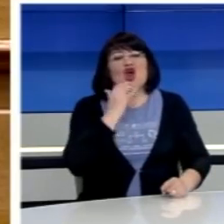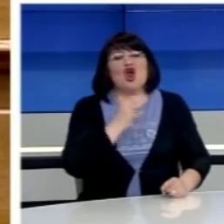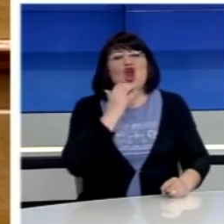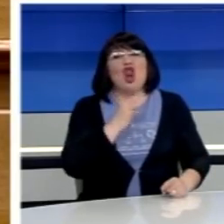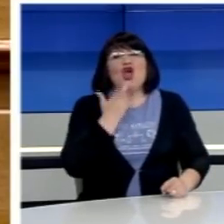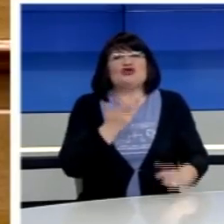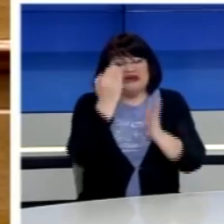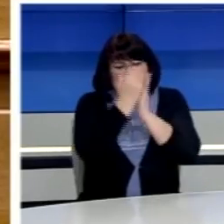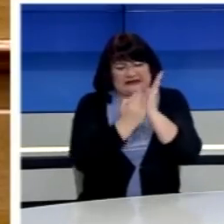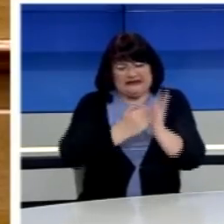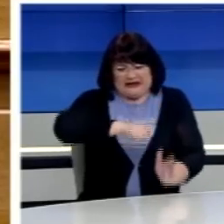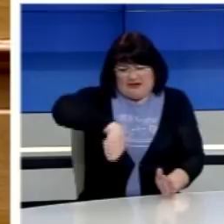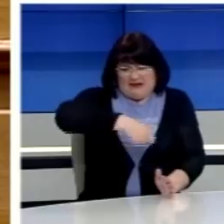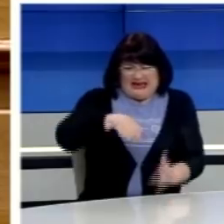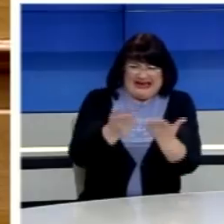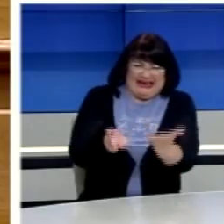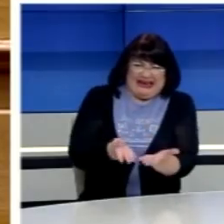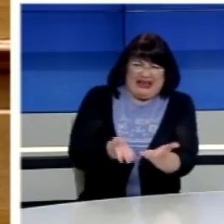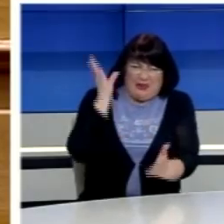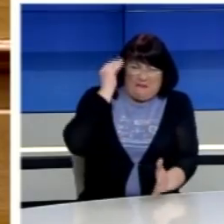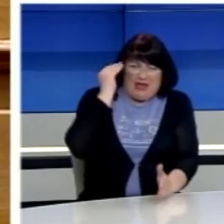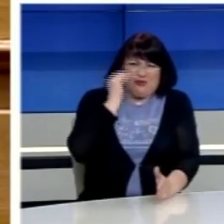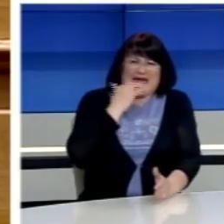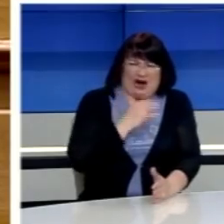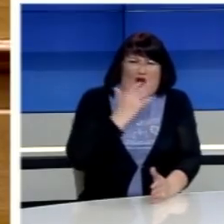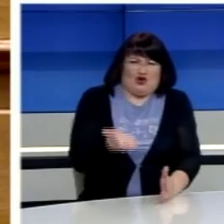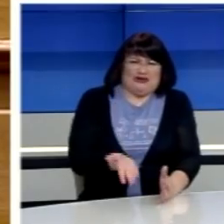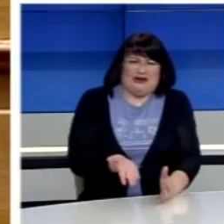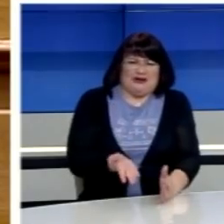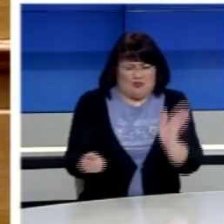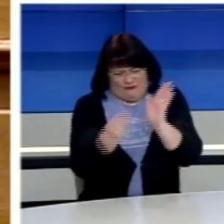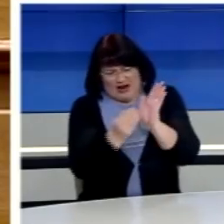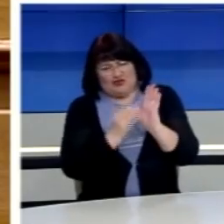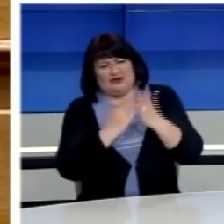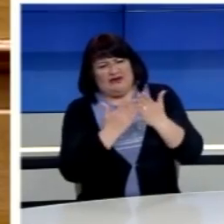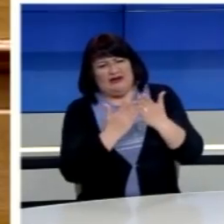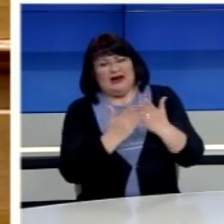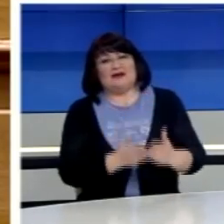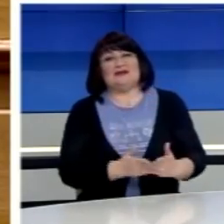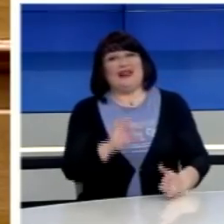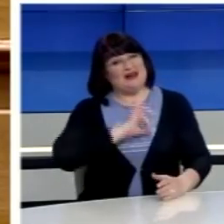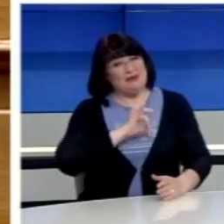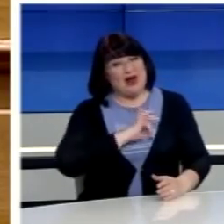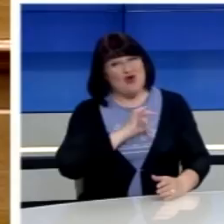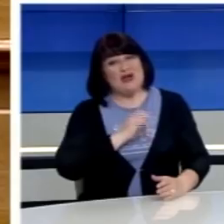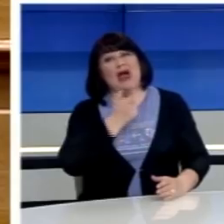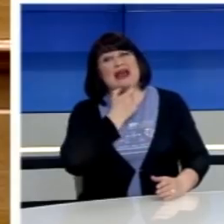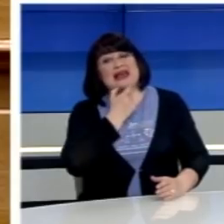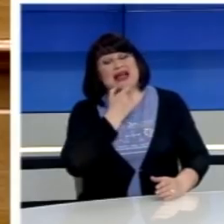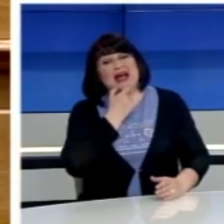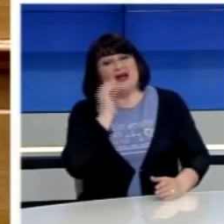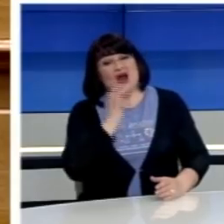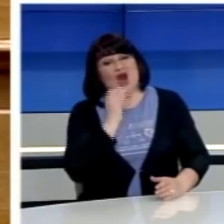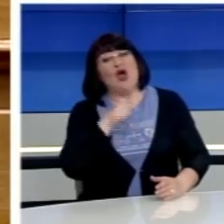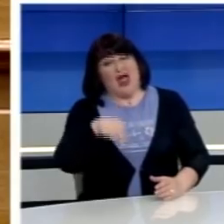συνταγές μαγειρικής. Και σας μάρανε τάχα να βάλετε την αγγλική γλώσσα από το νηπιαγωγείο. Λες και αυτό